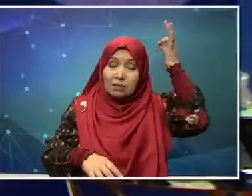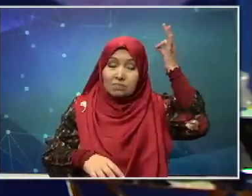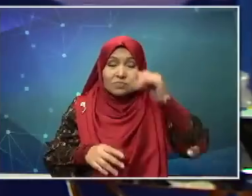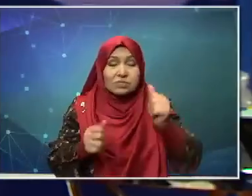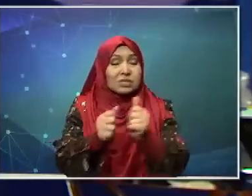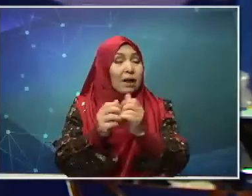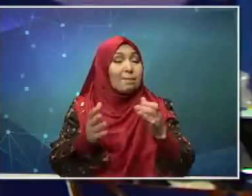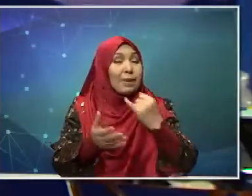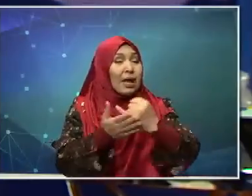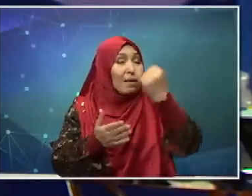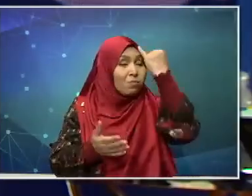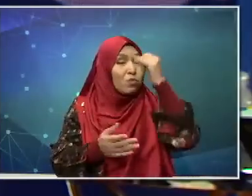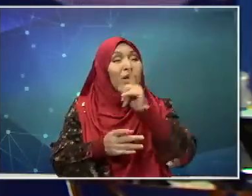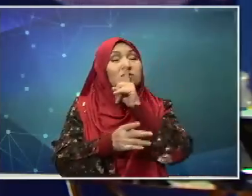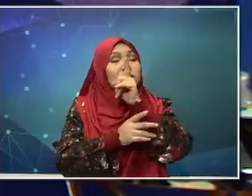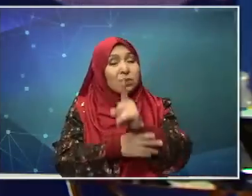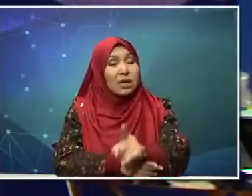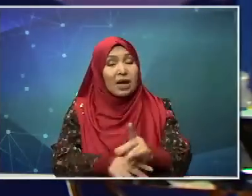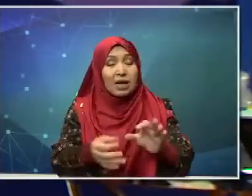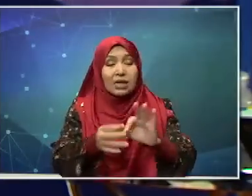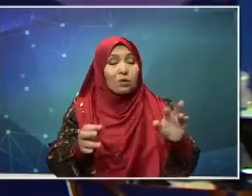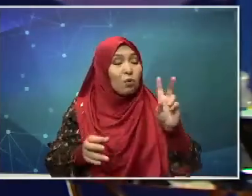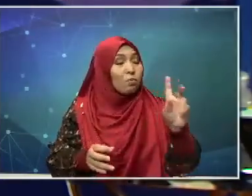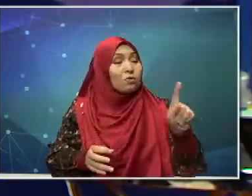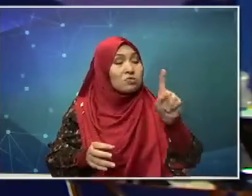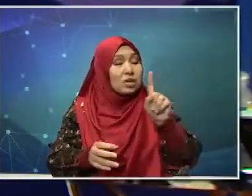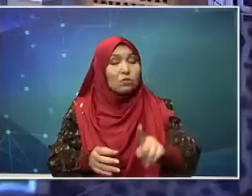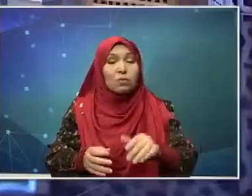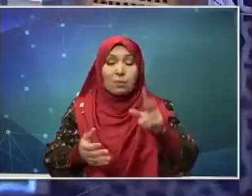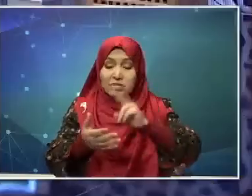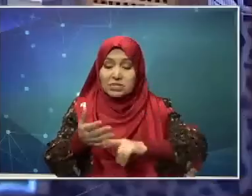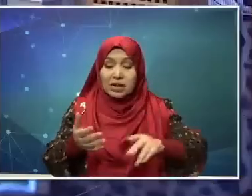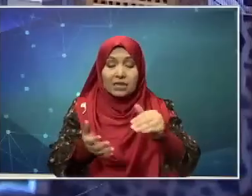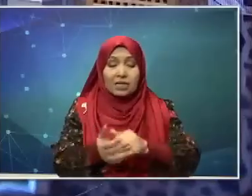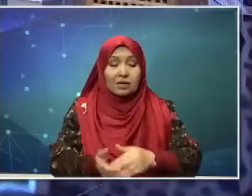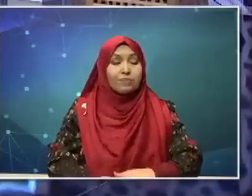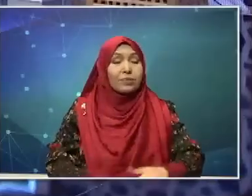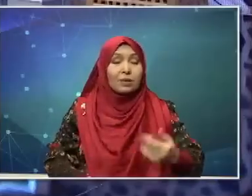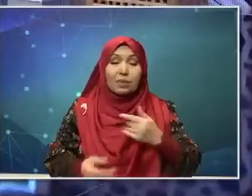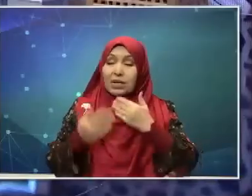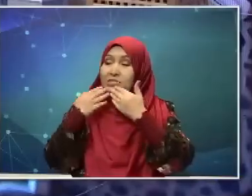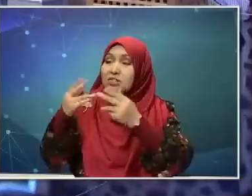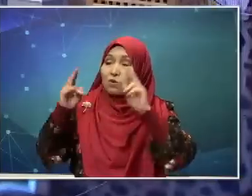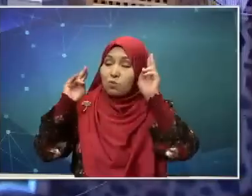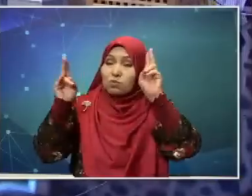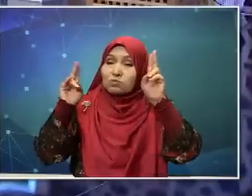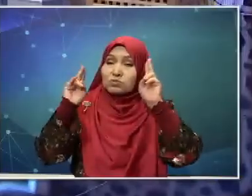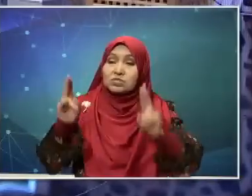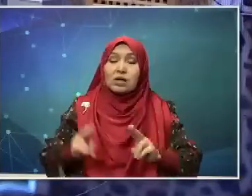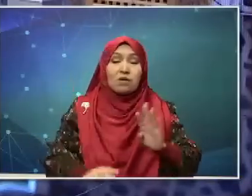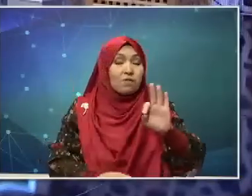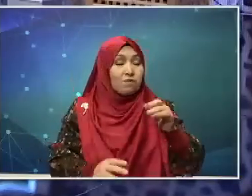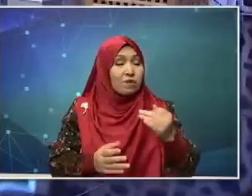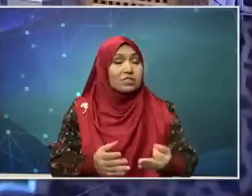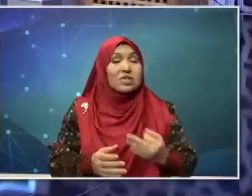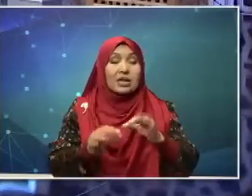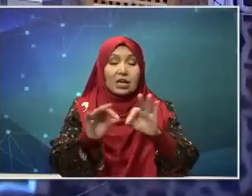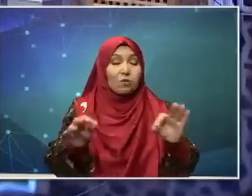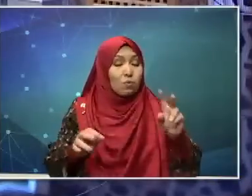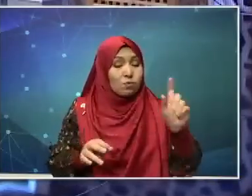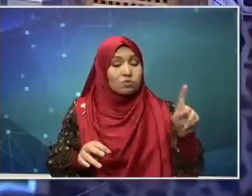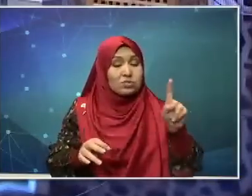ilmu yang yang sebenar-benarnya ayat 21 kita baca skripsi.doc seolah menghasilkan to save saya dulu satu kali tengok